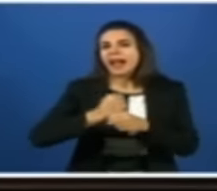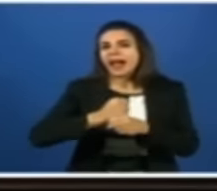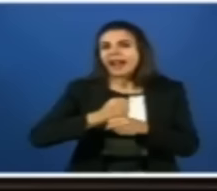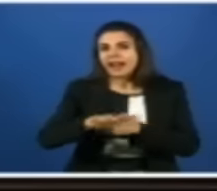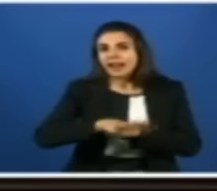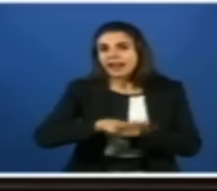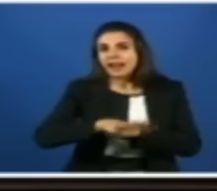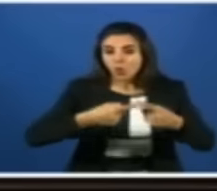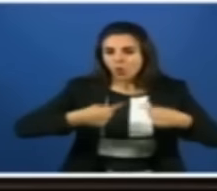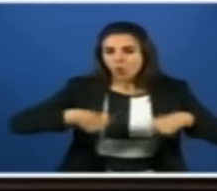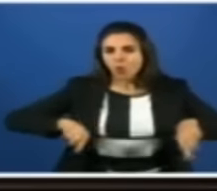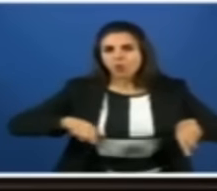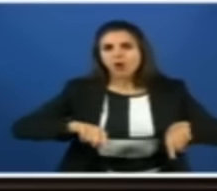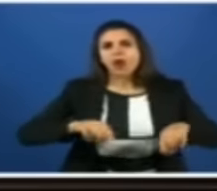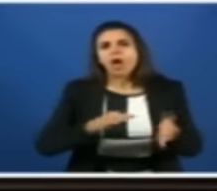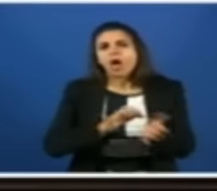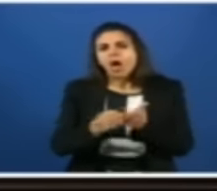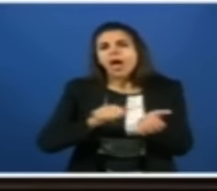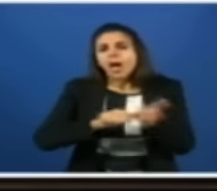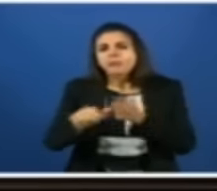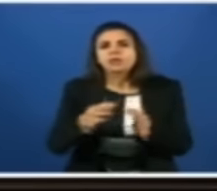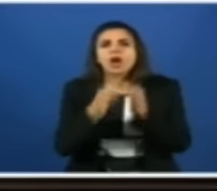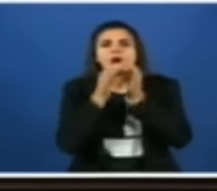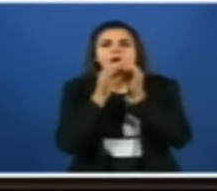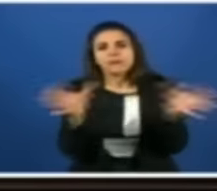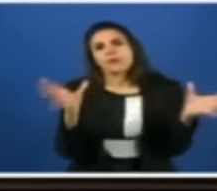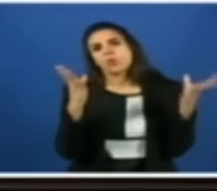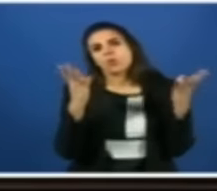dünyaya açıkça beyan etmiştir.